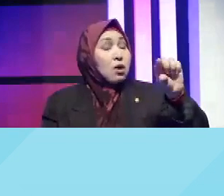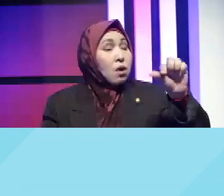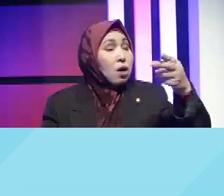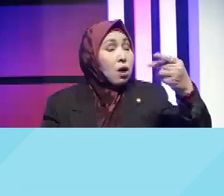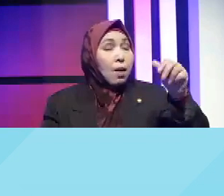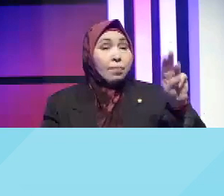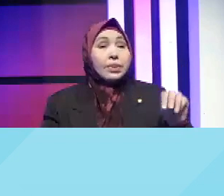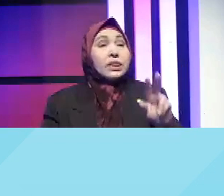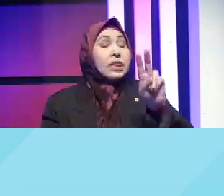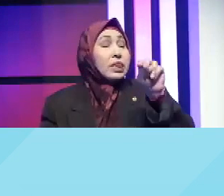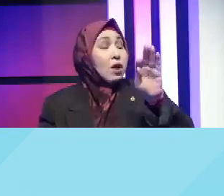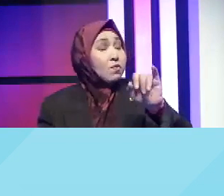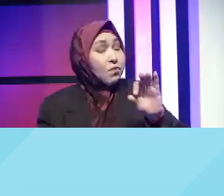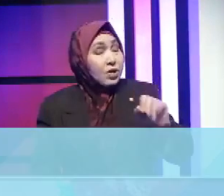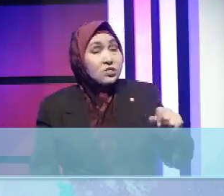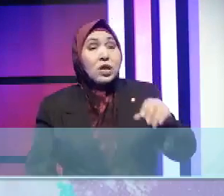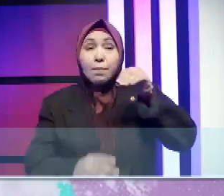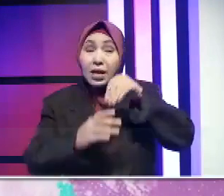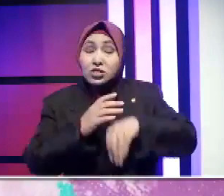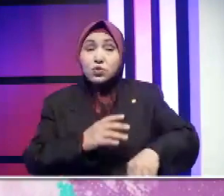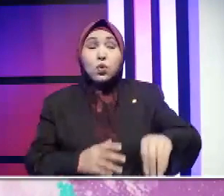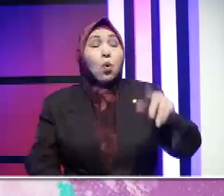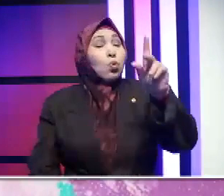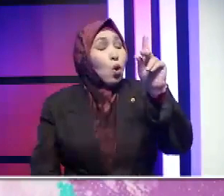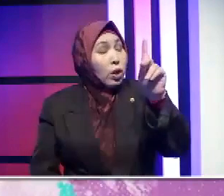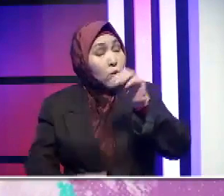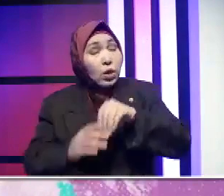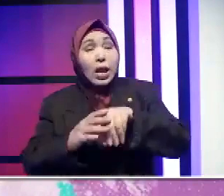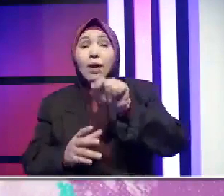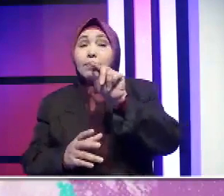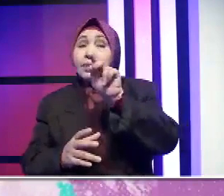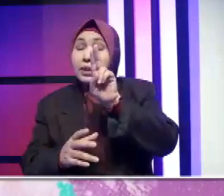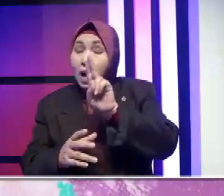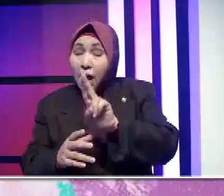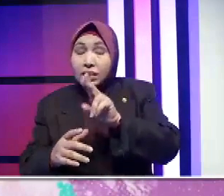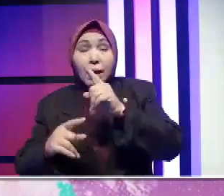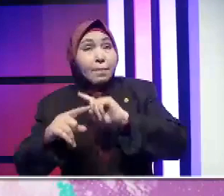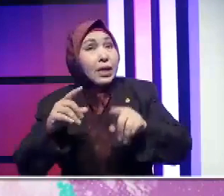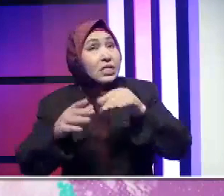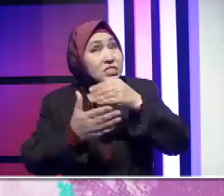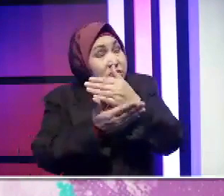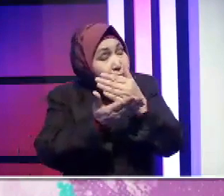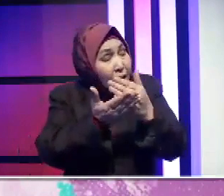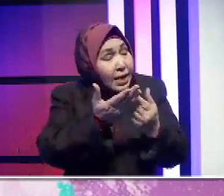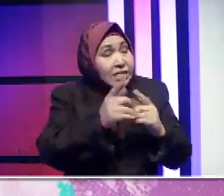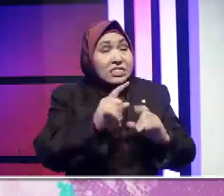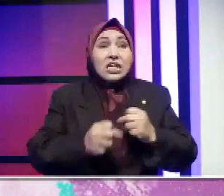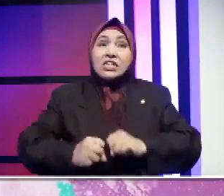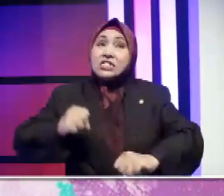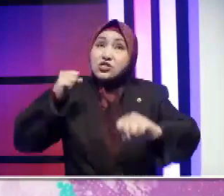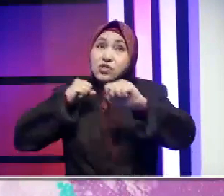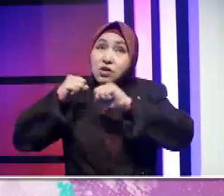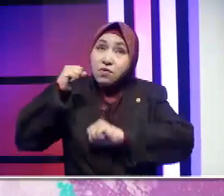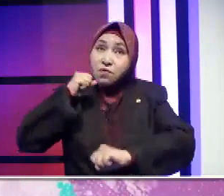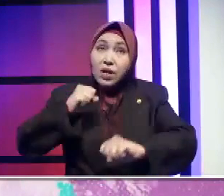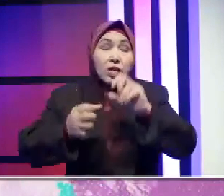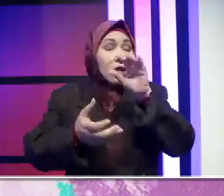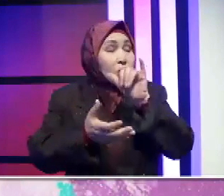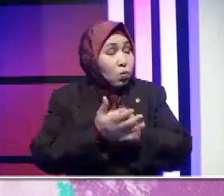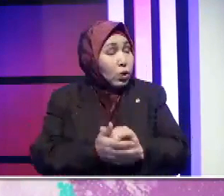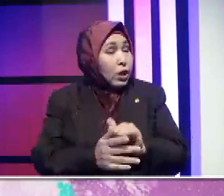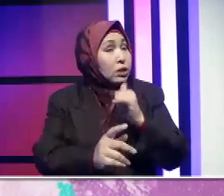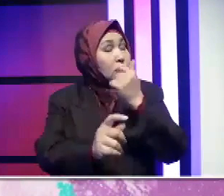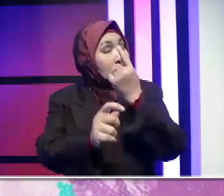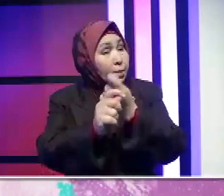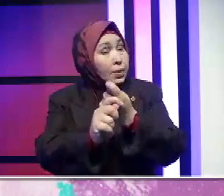Nafis masuk juga Okto kepada ta-tapi masuk sebahagian saja Magneto Syifa itu bakto dikekalkan